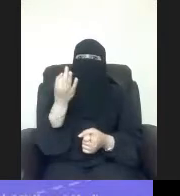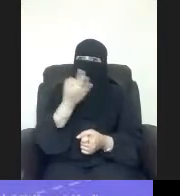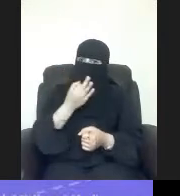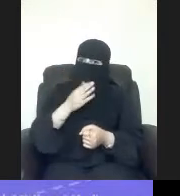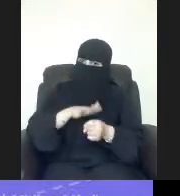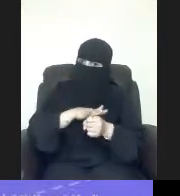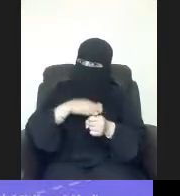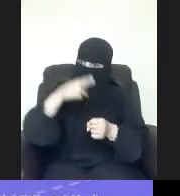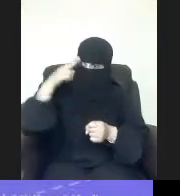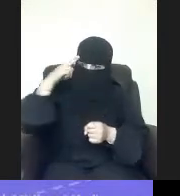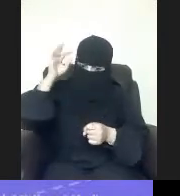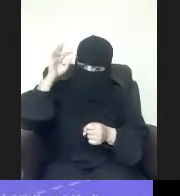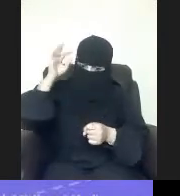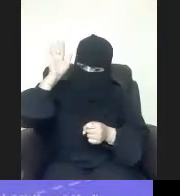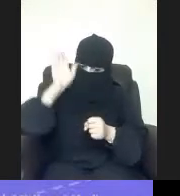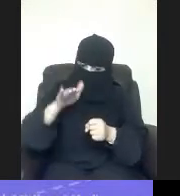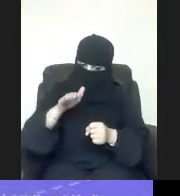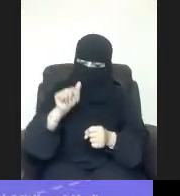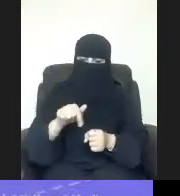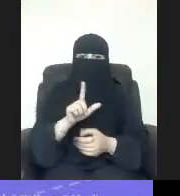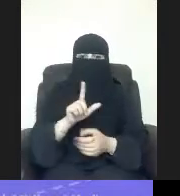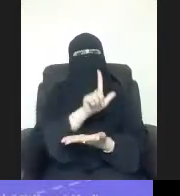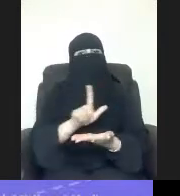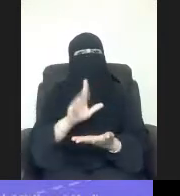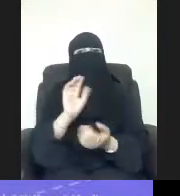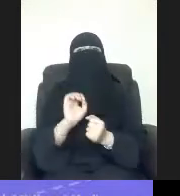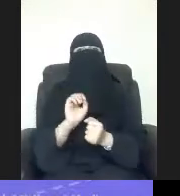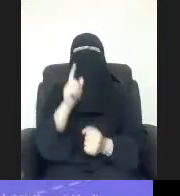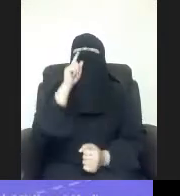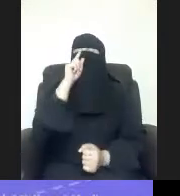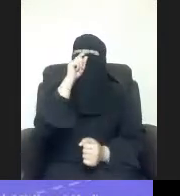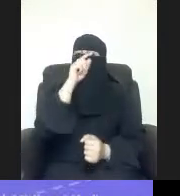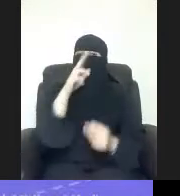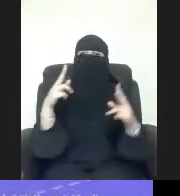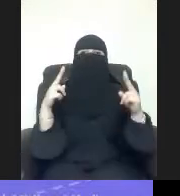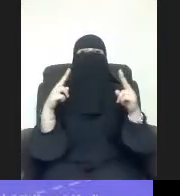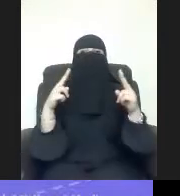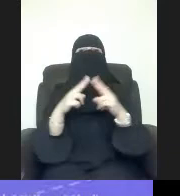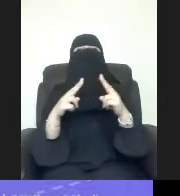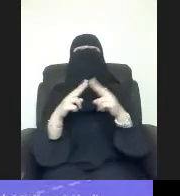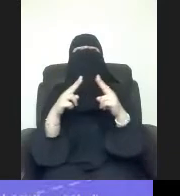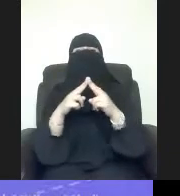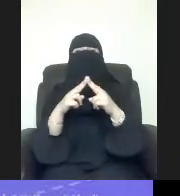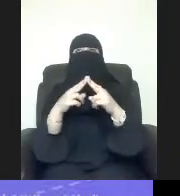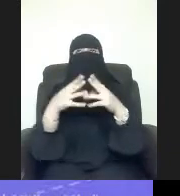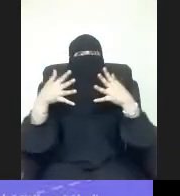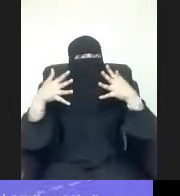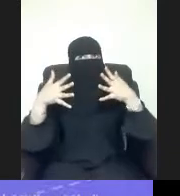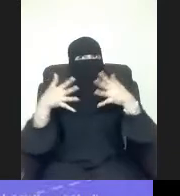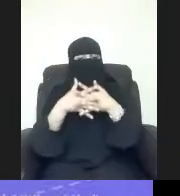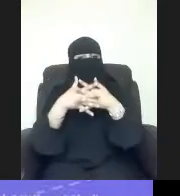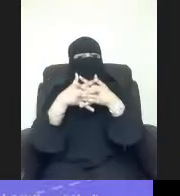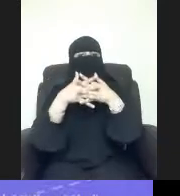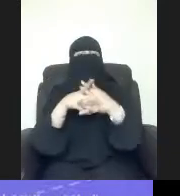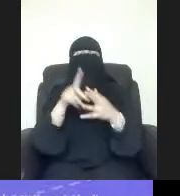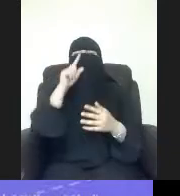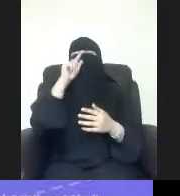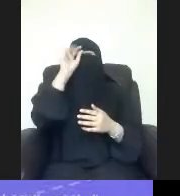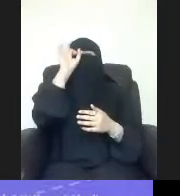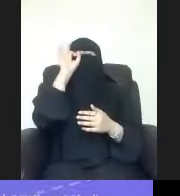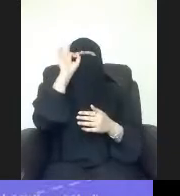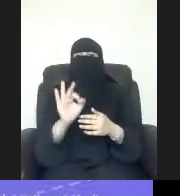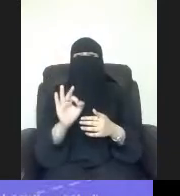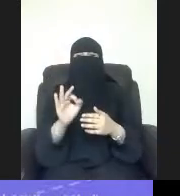كبرى. ثانيا الصلة، إذا أولا الانتباه، ثانيا الصلة، لابد يكون هناك صلة بينما